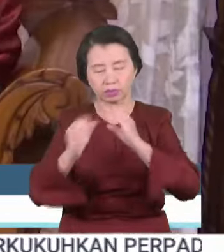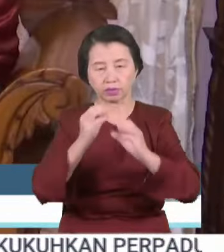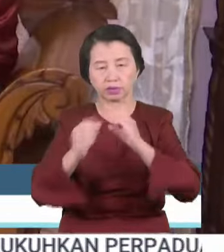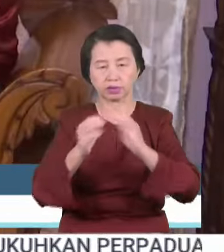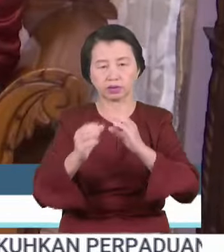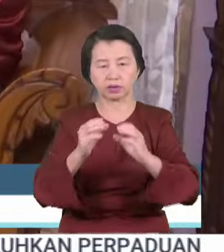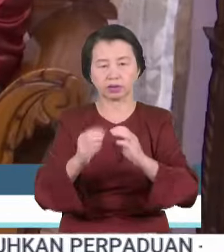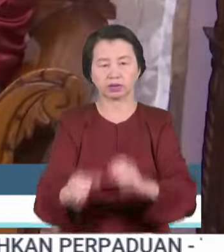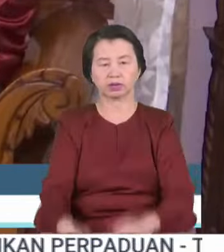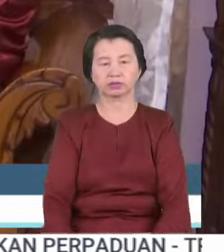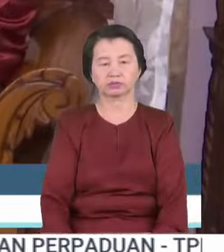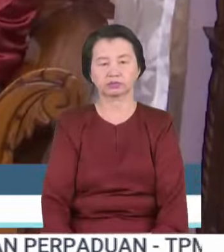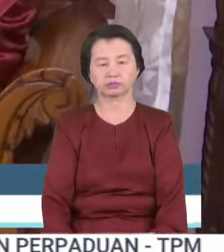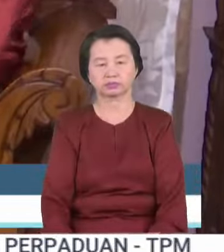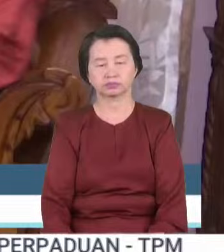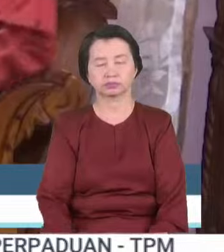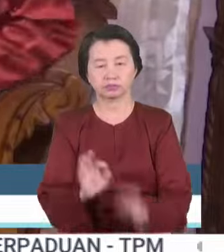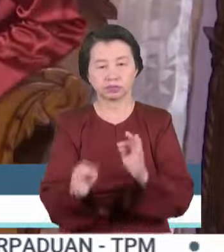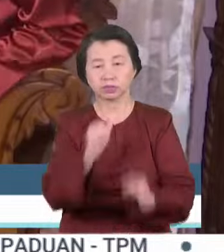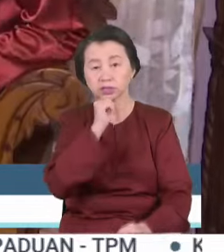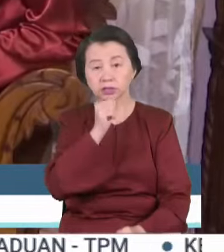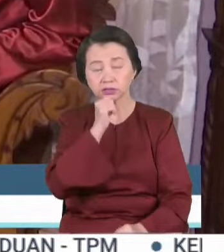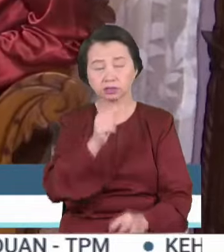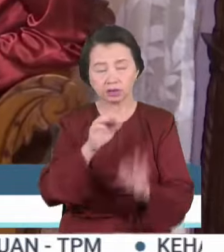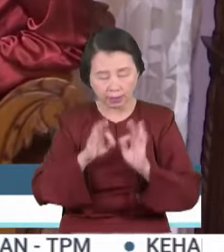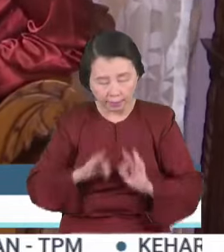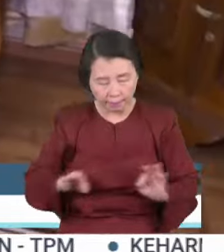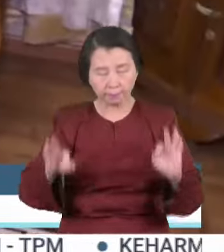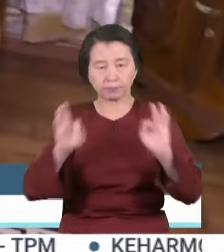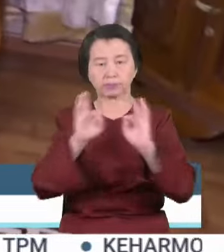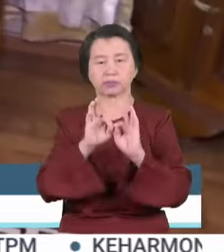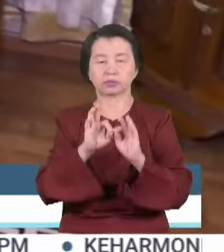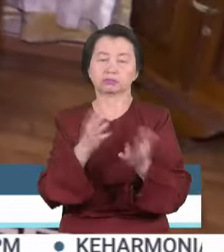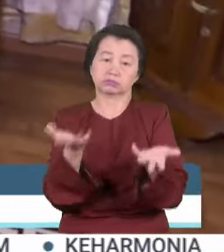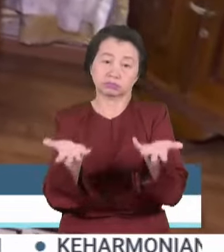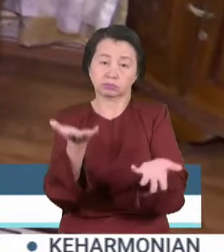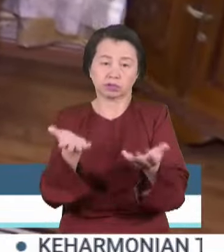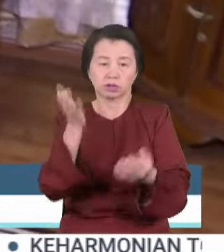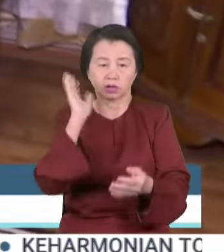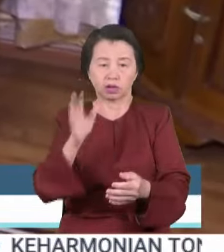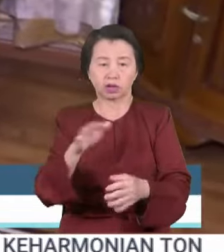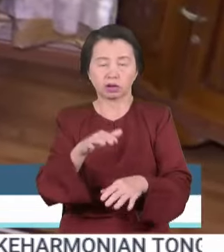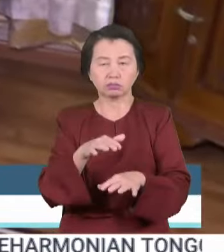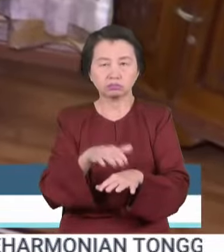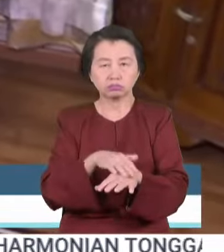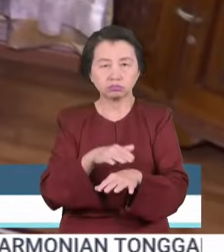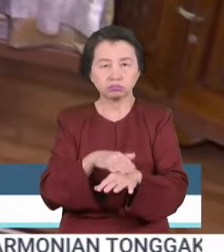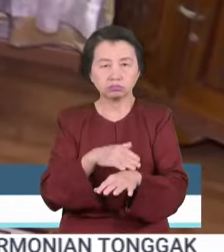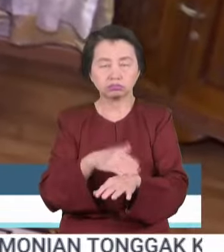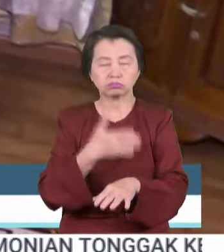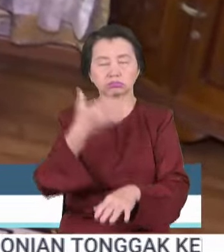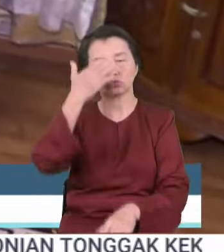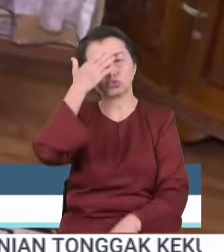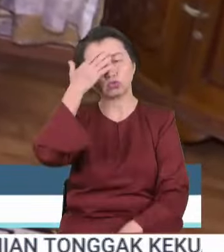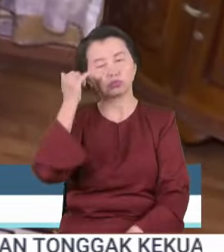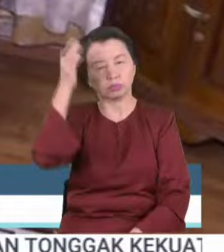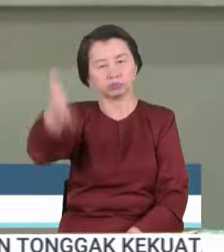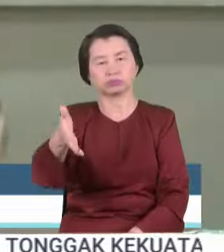antara manusia. Jika tidak dititikberatkan, ia mungkin beransur-ansur